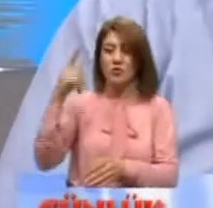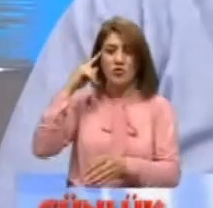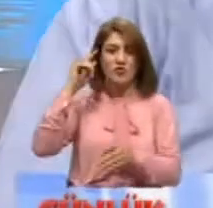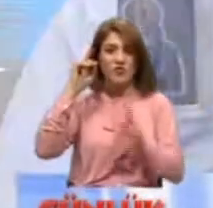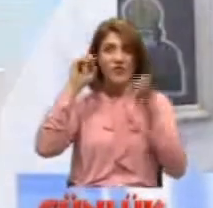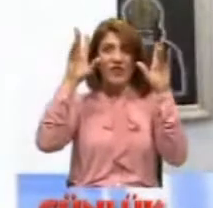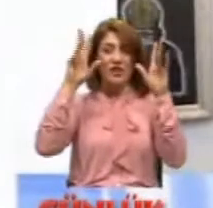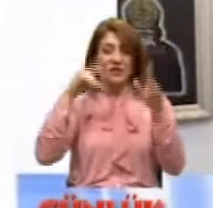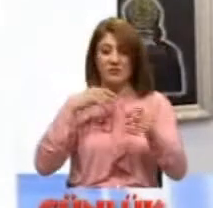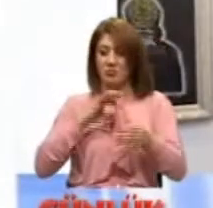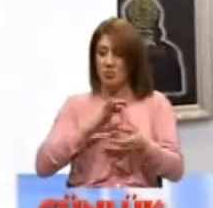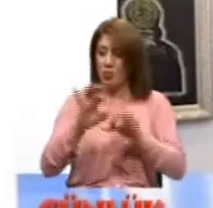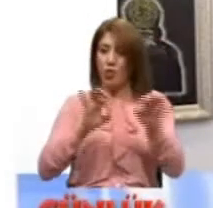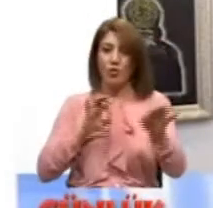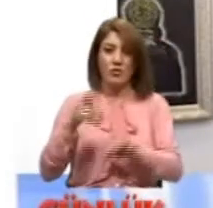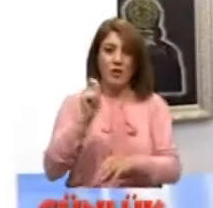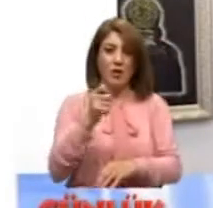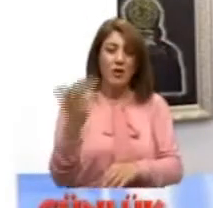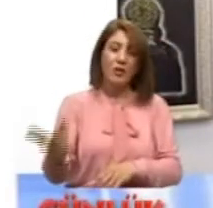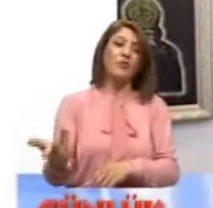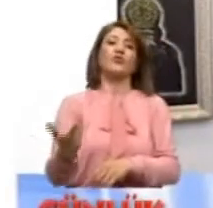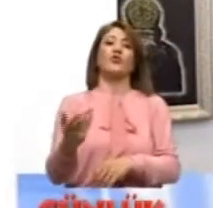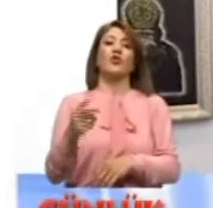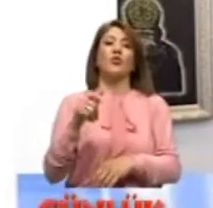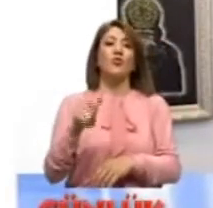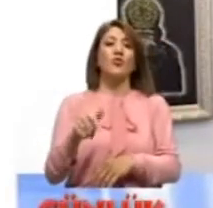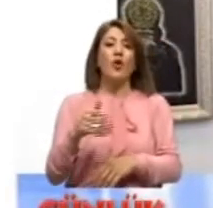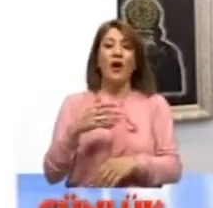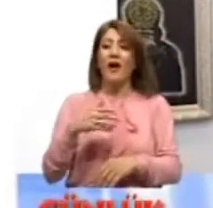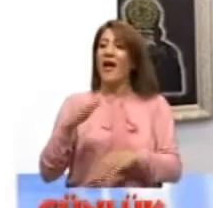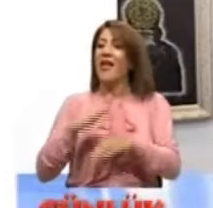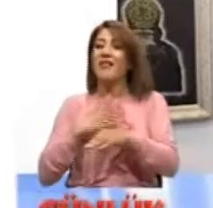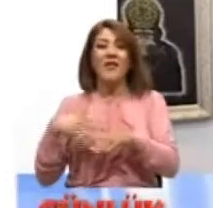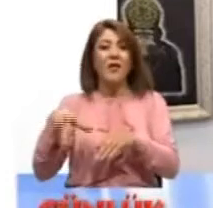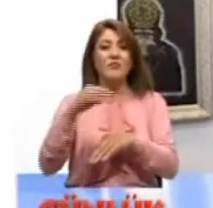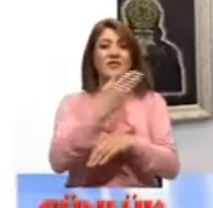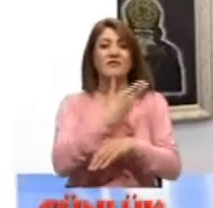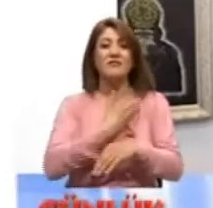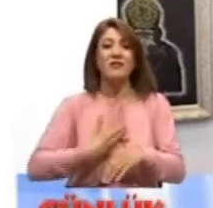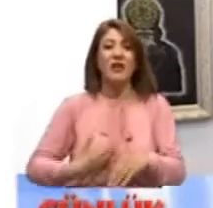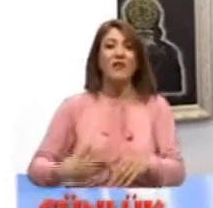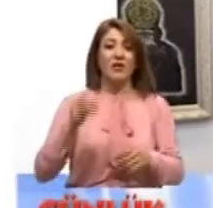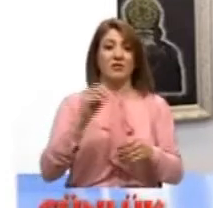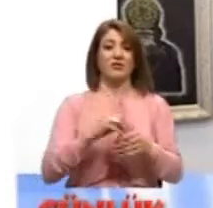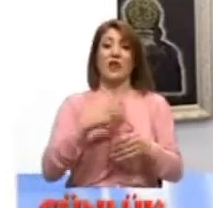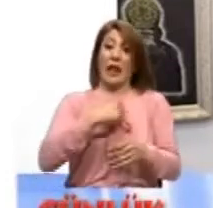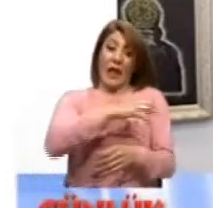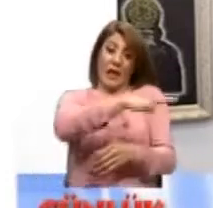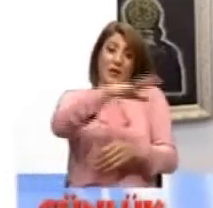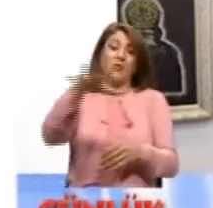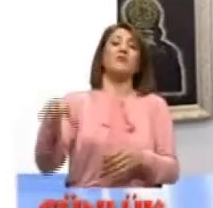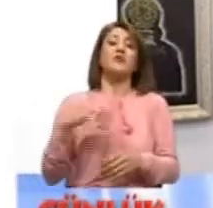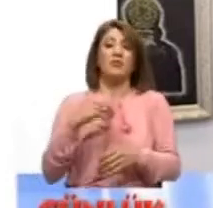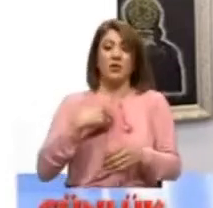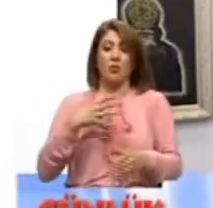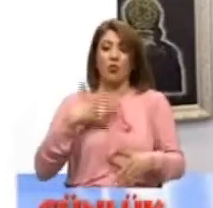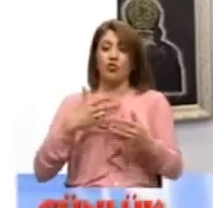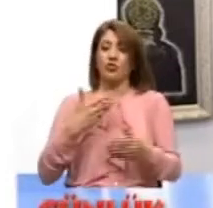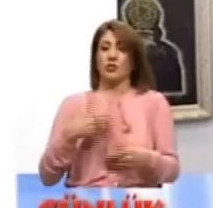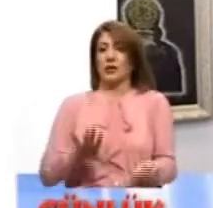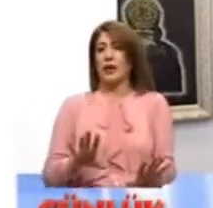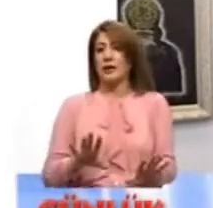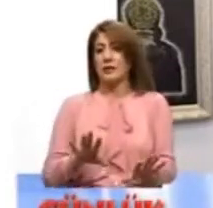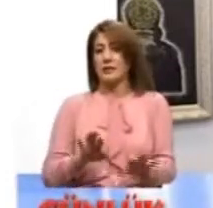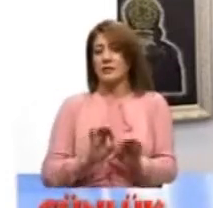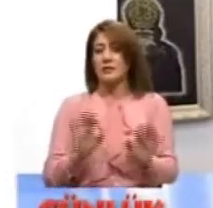gibi değil. Bunlar İyi ki böyle hani domuz mumuz yetiştirmiyor yani. Hayvan severlerin çok da hepimizin aslında hiçbirimizin görebilir hoşuna musun? Gitmeyecek bak, bir şey kedi ama gerçekten...